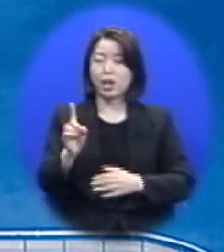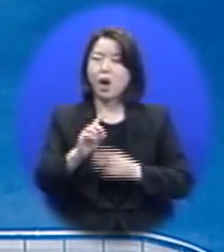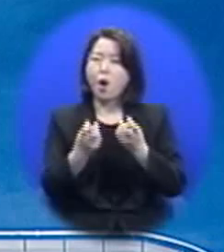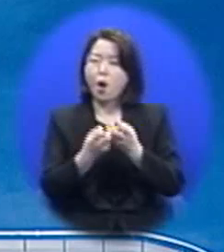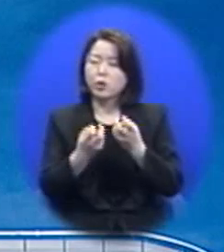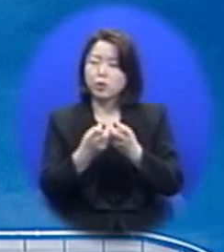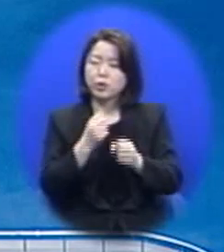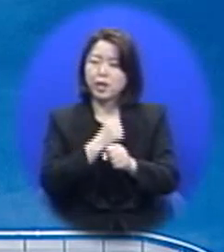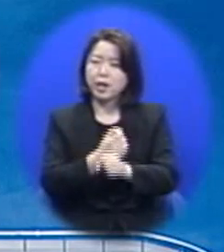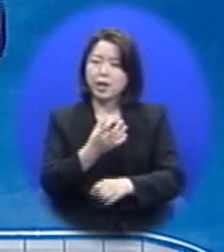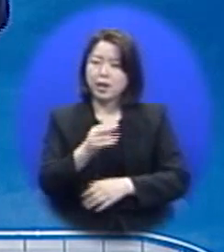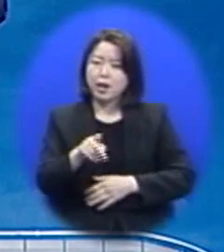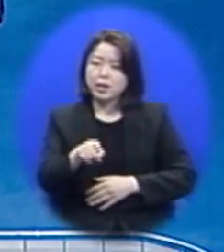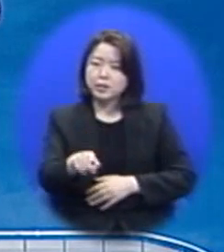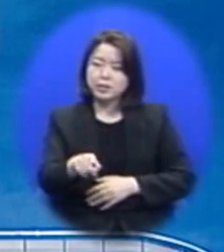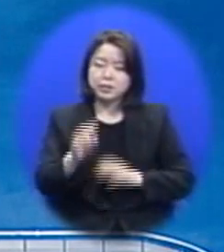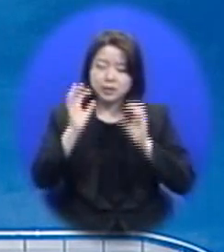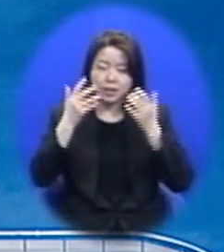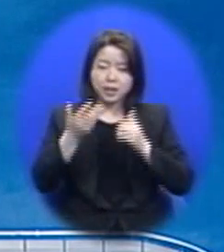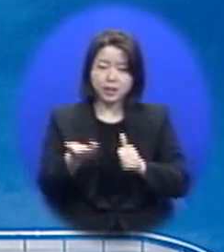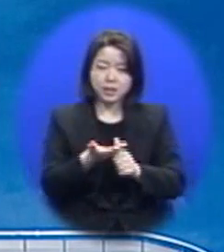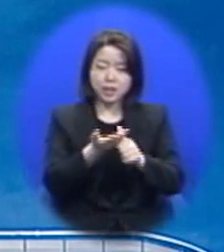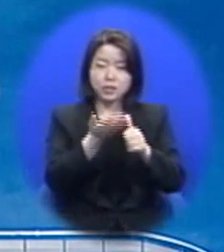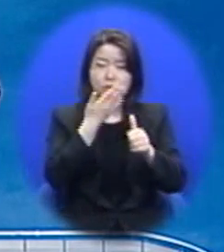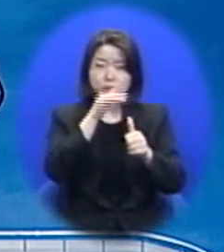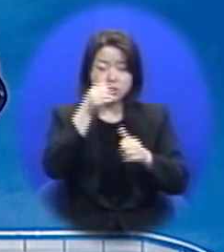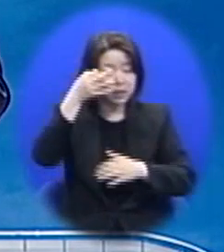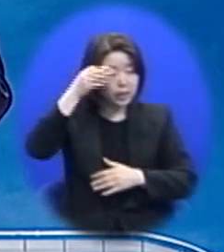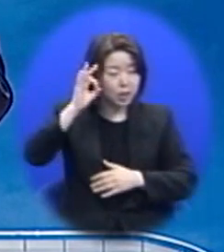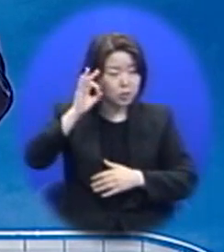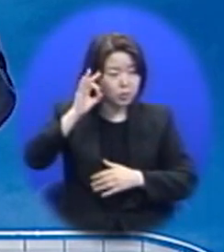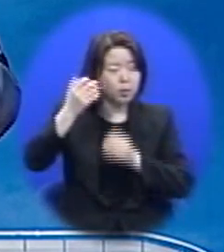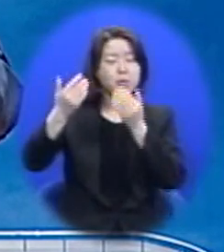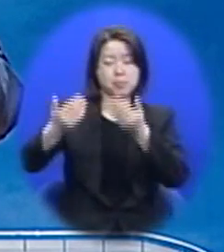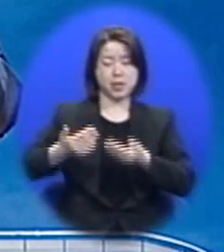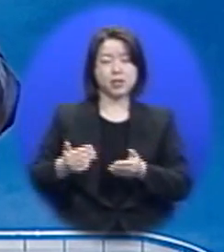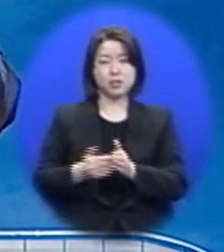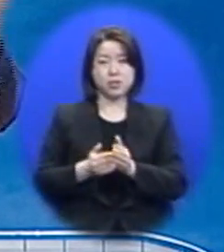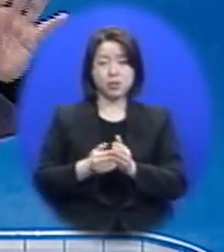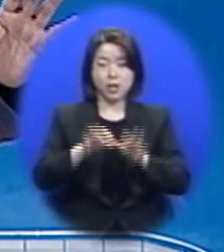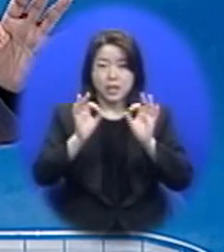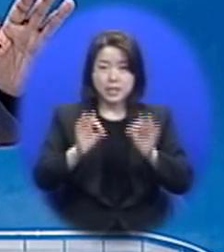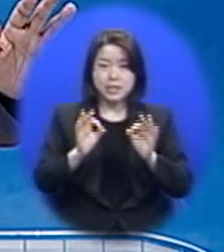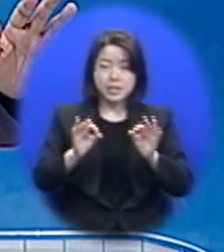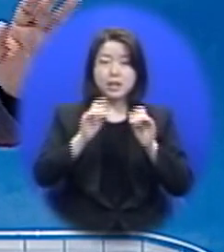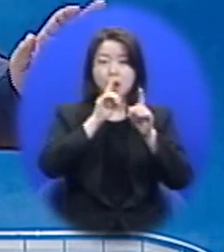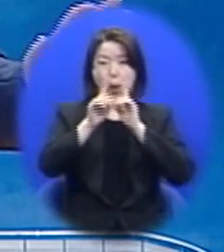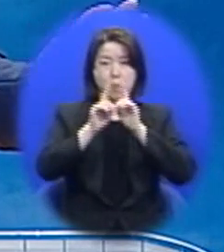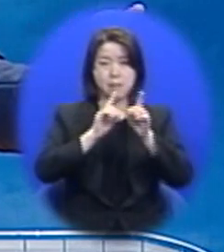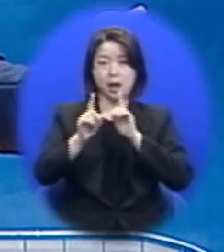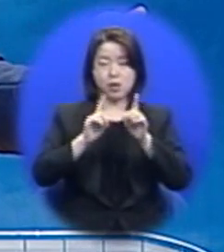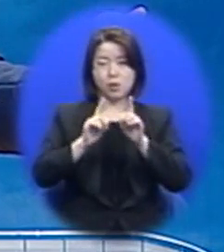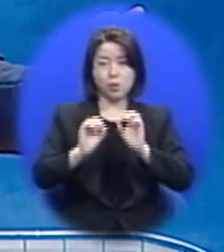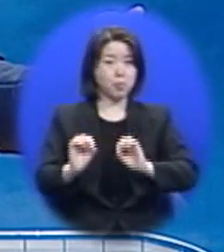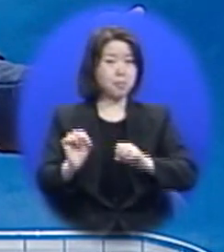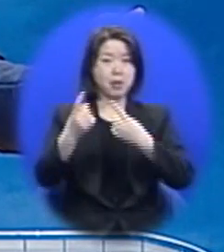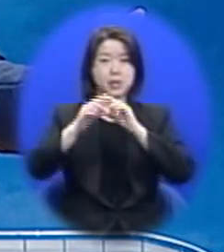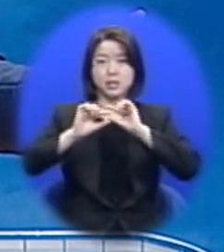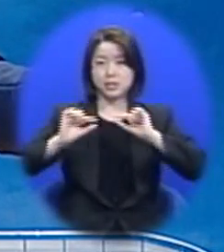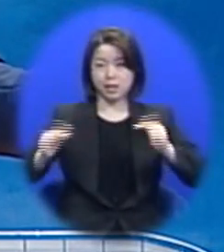그 아이를 가르칠 수 있는지를 하나님이 깨우쳐 주신 것이라고 받았습니다. 이제는 말로 말미암지